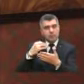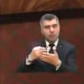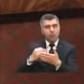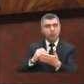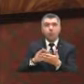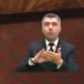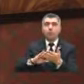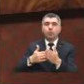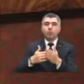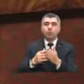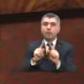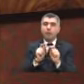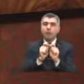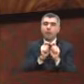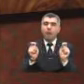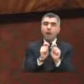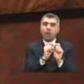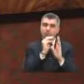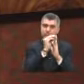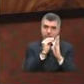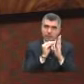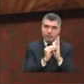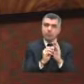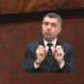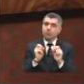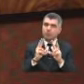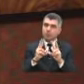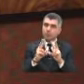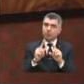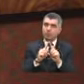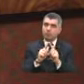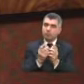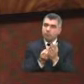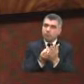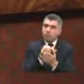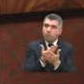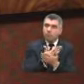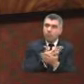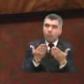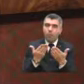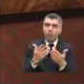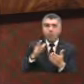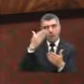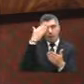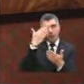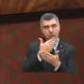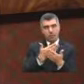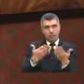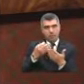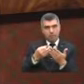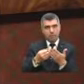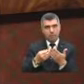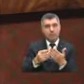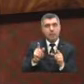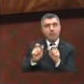ديال النشر ملائم لهذه المعلومات، باش نعطيو هذه المعلومة للمدخرين والناس اللي كتولج